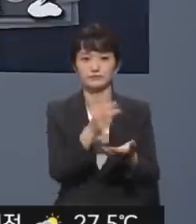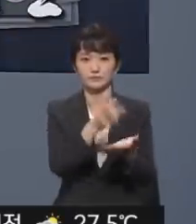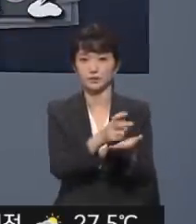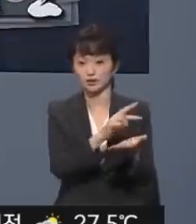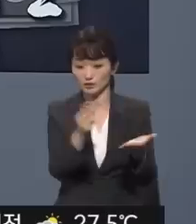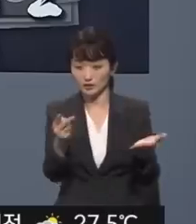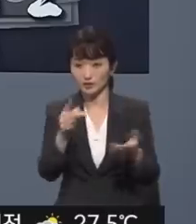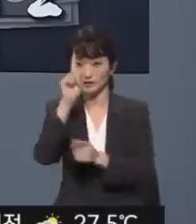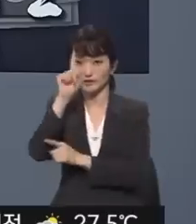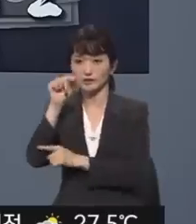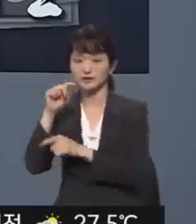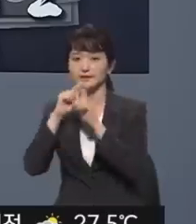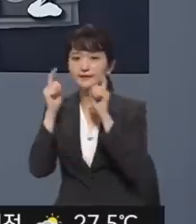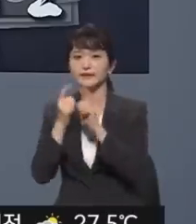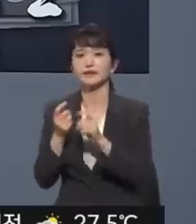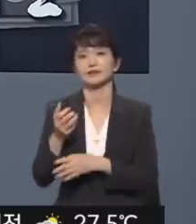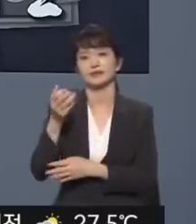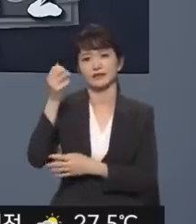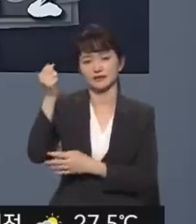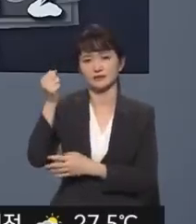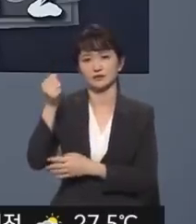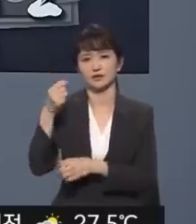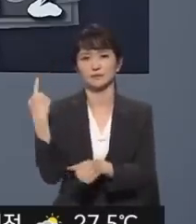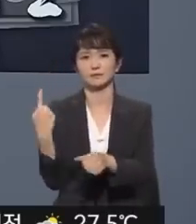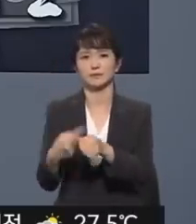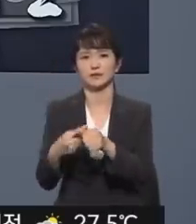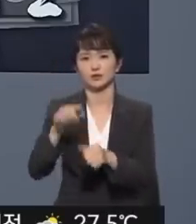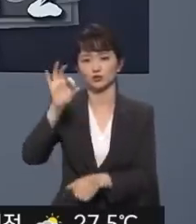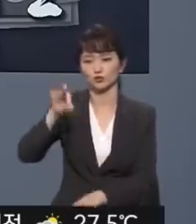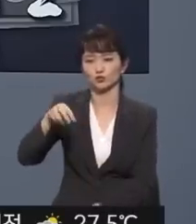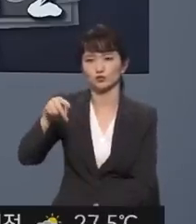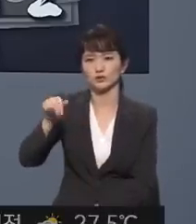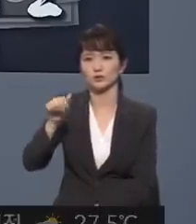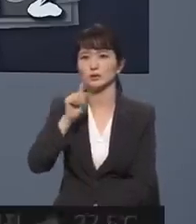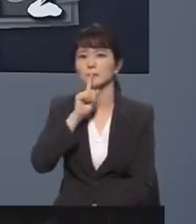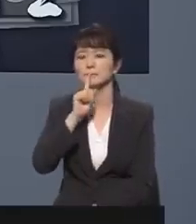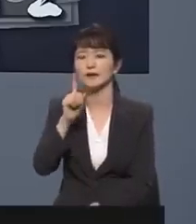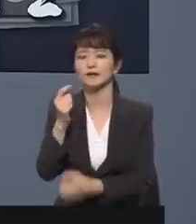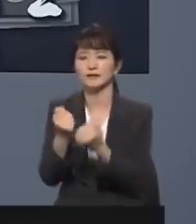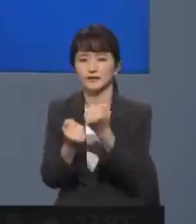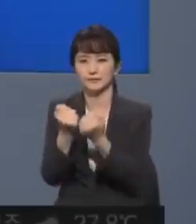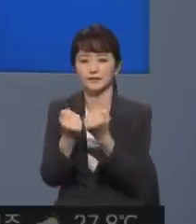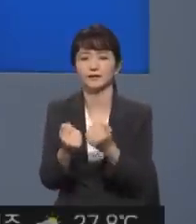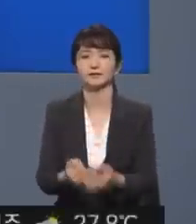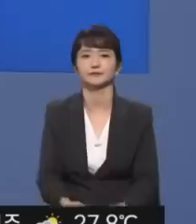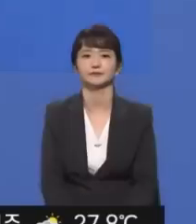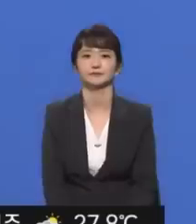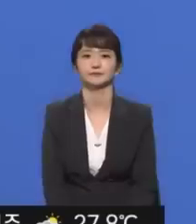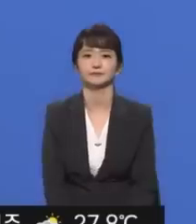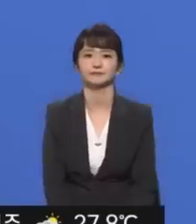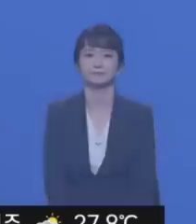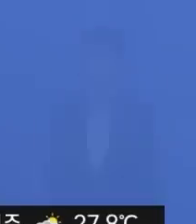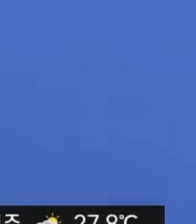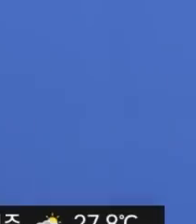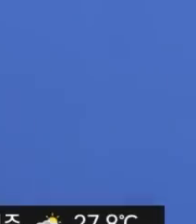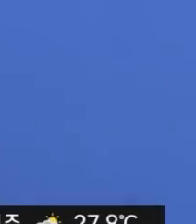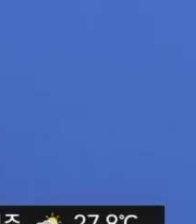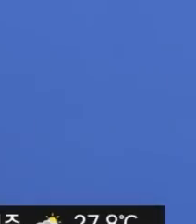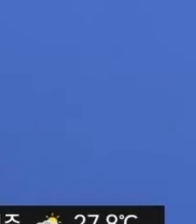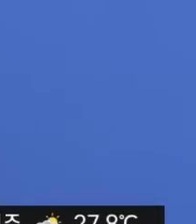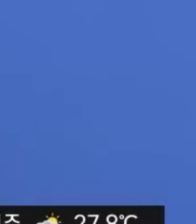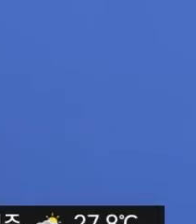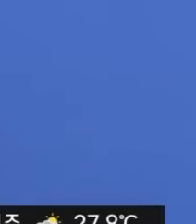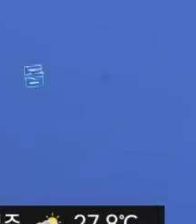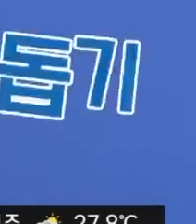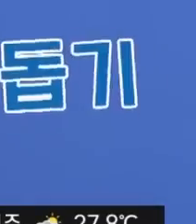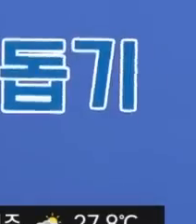이재명 사당 화 라는 비판이 계속 이어지자 우상호 비대위원장은 이렇게 해야 했습니다 저는 개인적으로 약간 좀 억울한